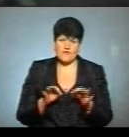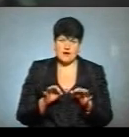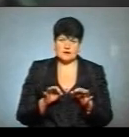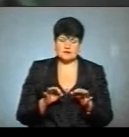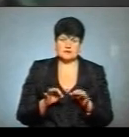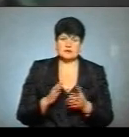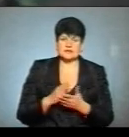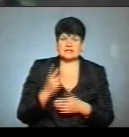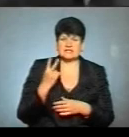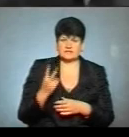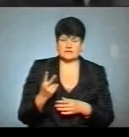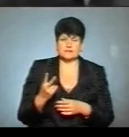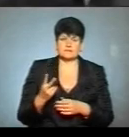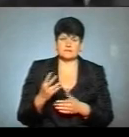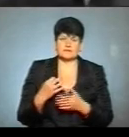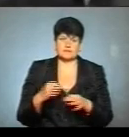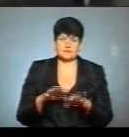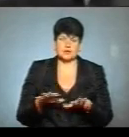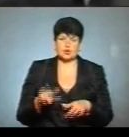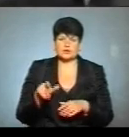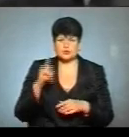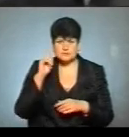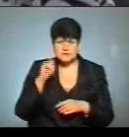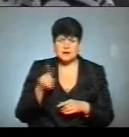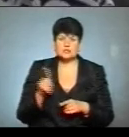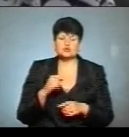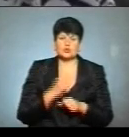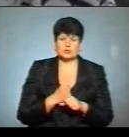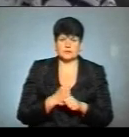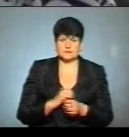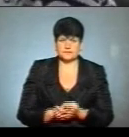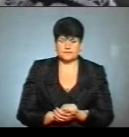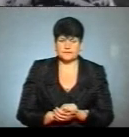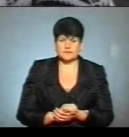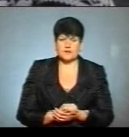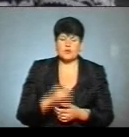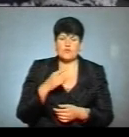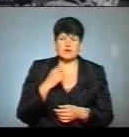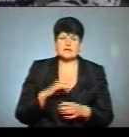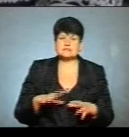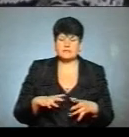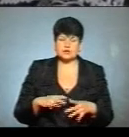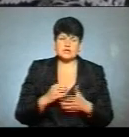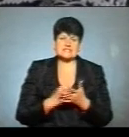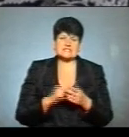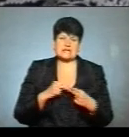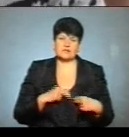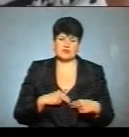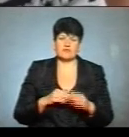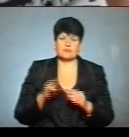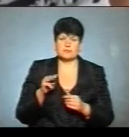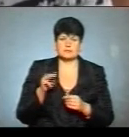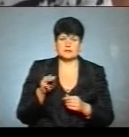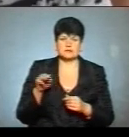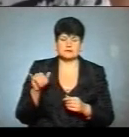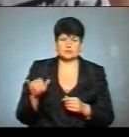дві вакансії. Людина, щоб мала навики, щоб знала, що робити. За словами інспекторки з кадрів Тернопільського вищого професійного училища